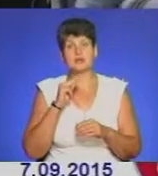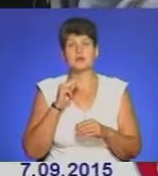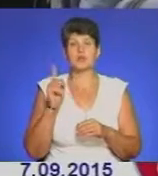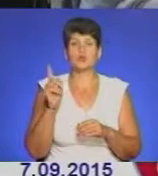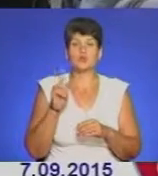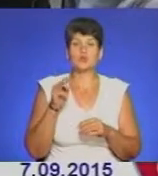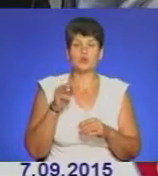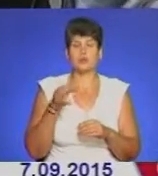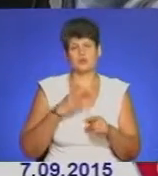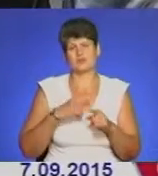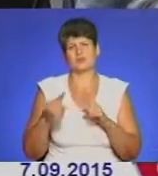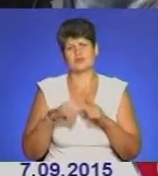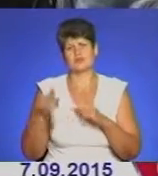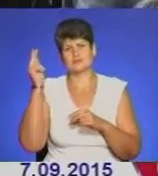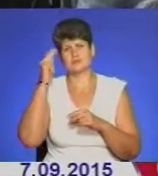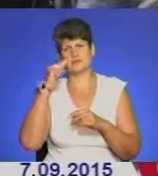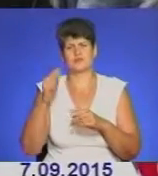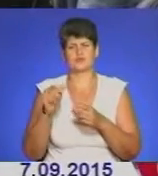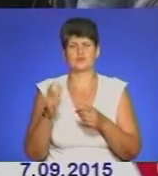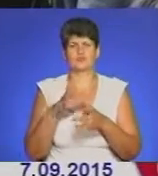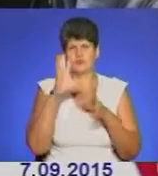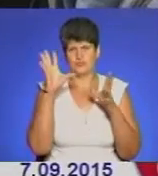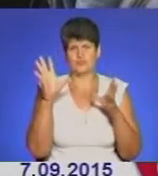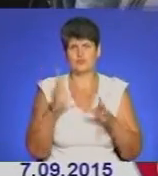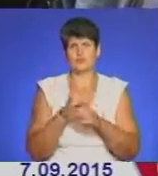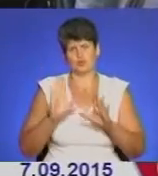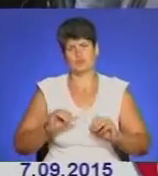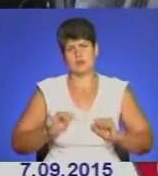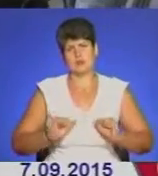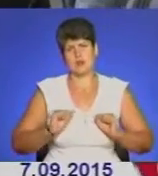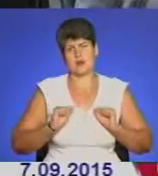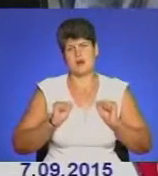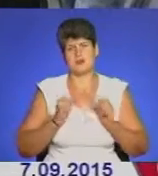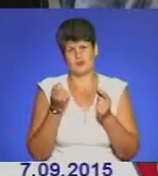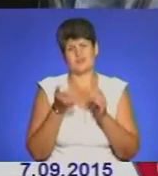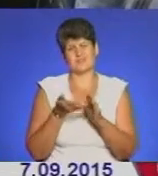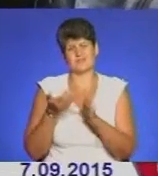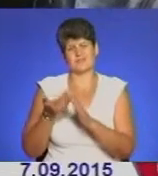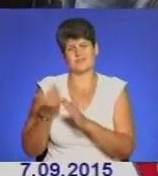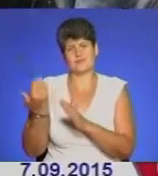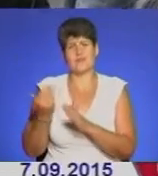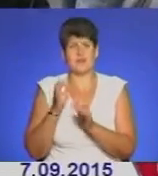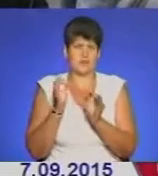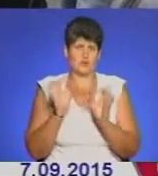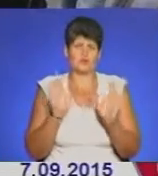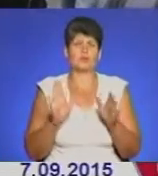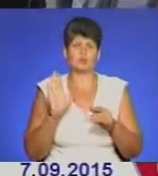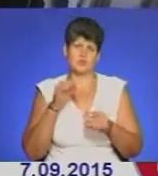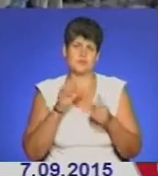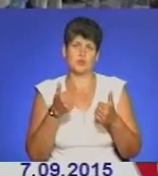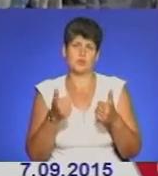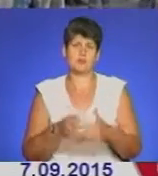думаю, що швидко дожену матеріал, буду старатися. Все ж таки трошки пропускаю, але нічого, думаю, все буде